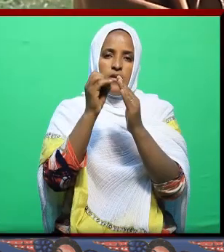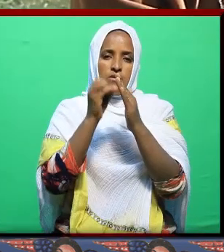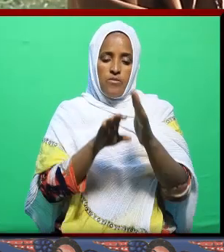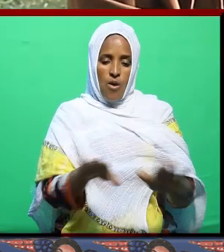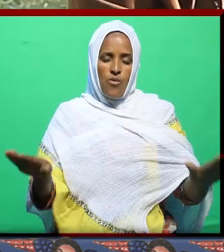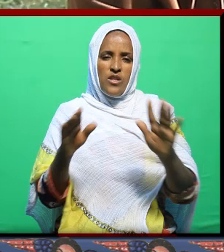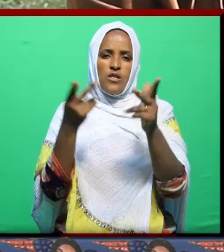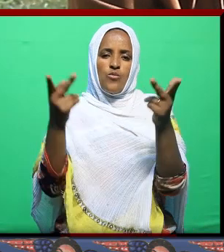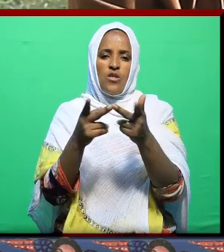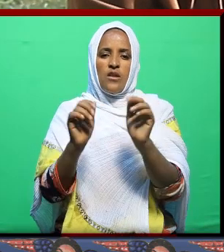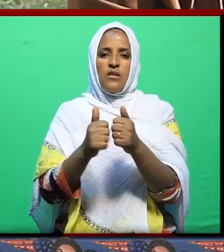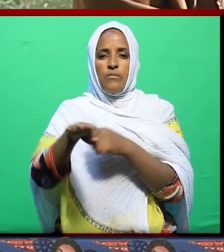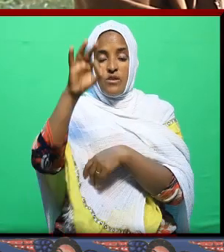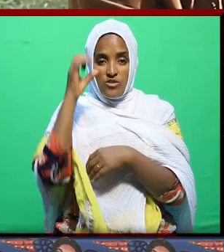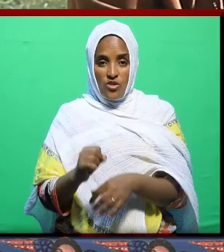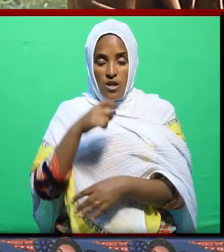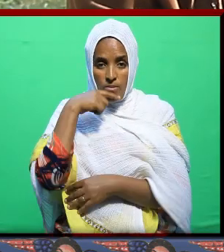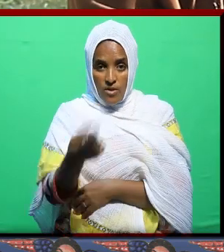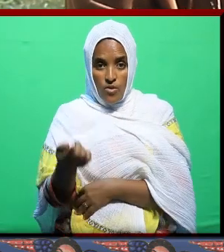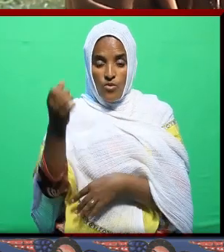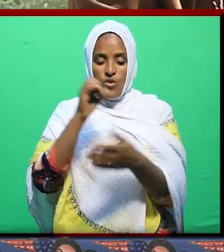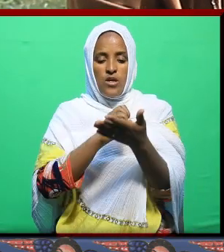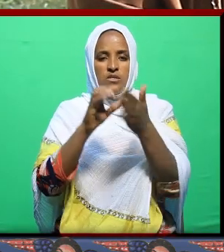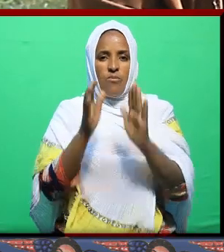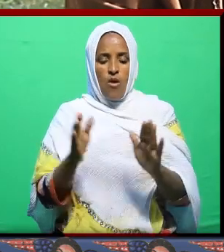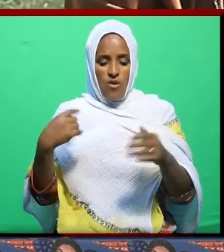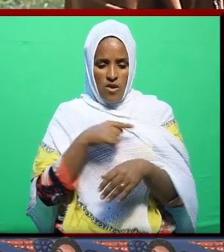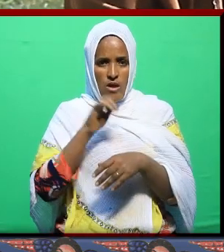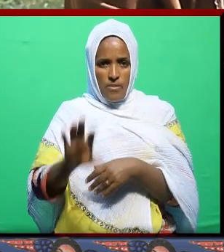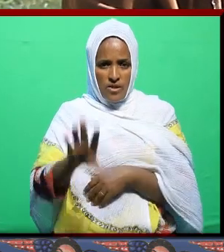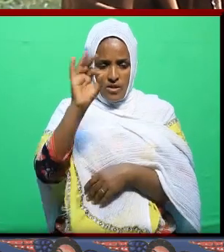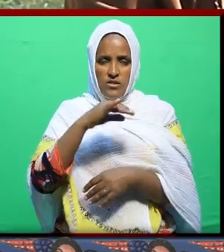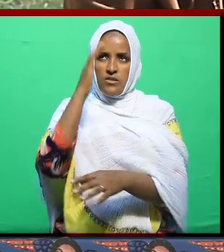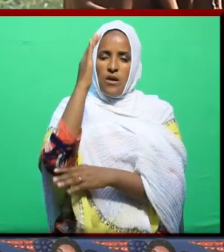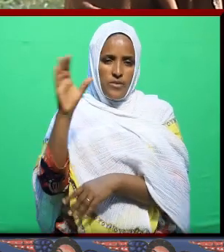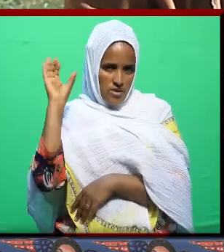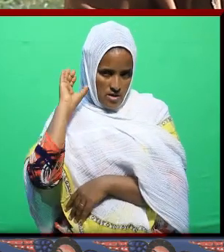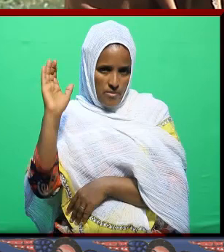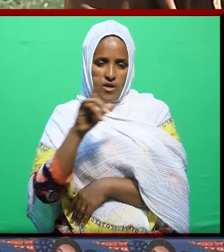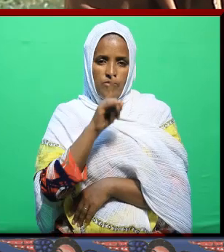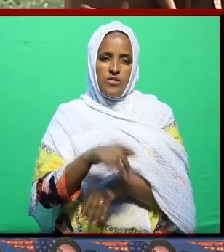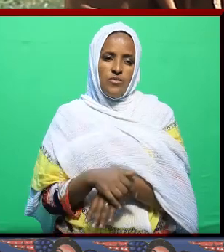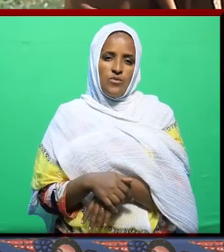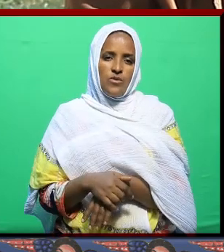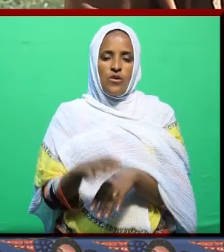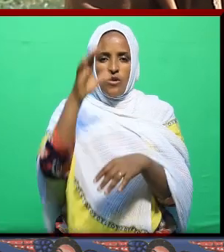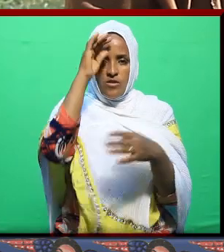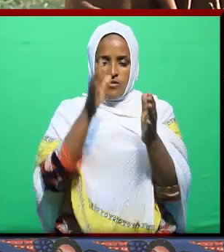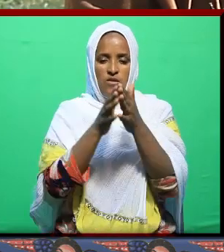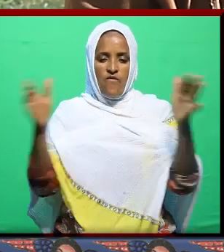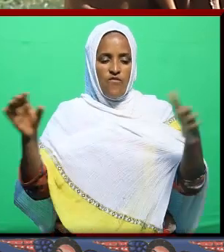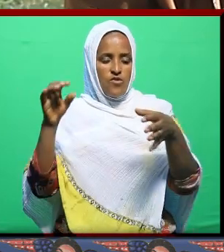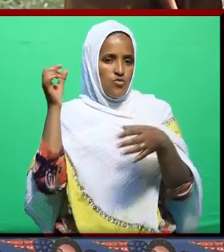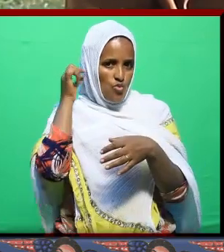ጽማዊን ከየት በማንም እንዴት ማግኘት ይቻላል የሚለው ጽማዊን የምናገኘው እግዚአብሔርን ከማድመጥ ነው።